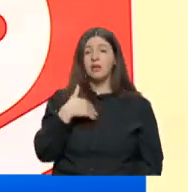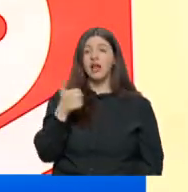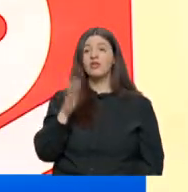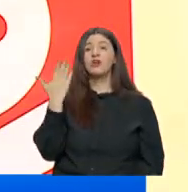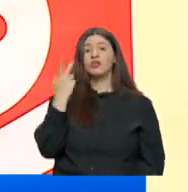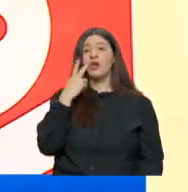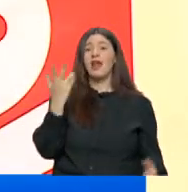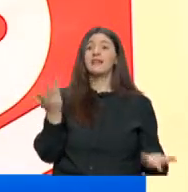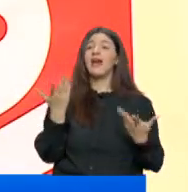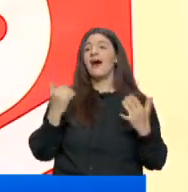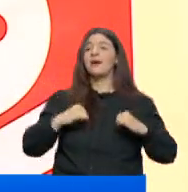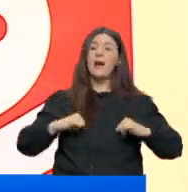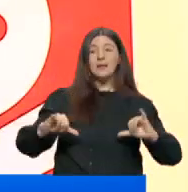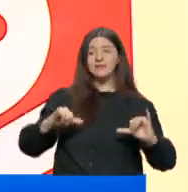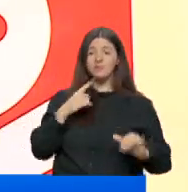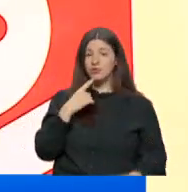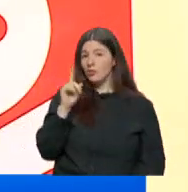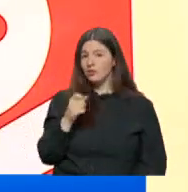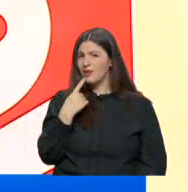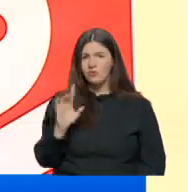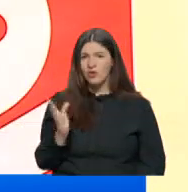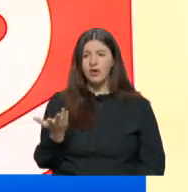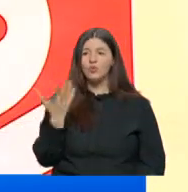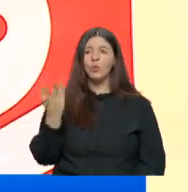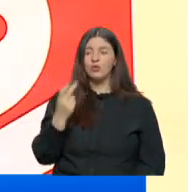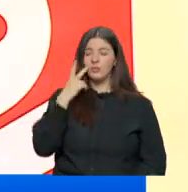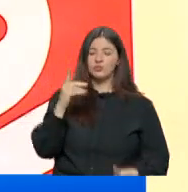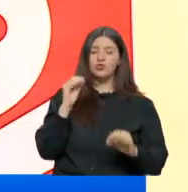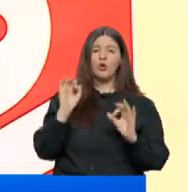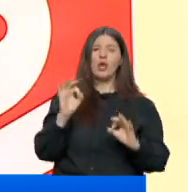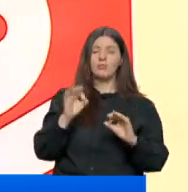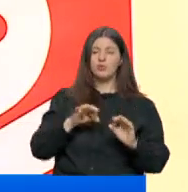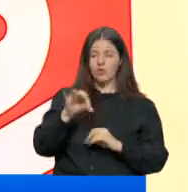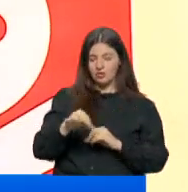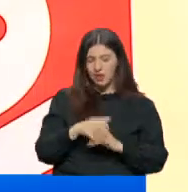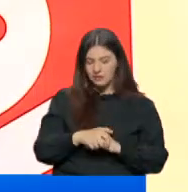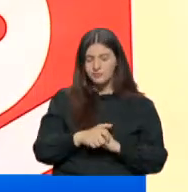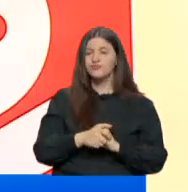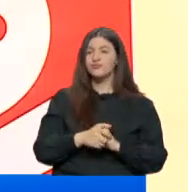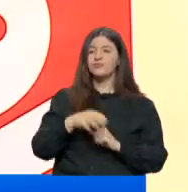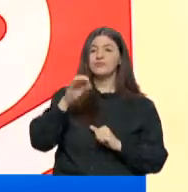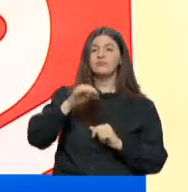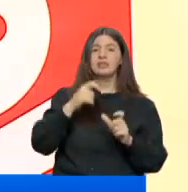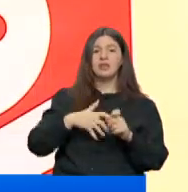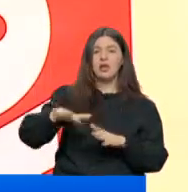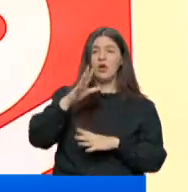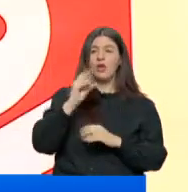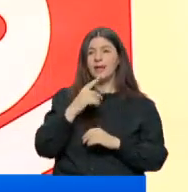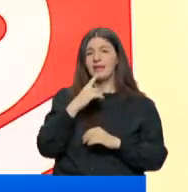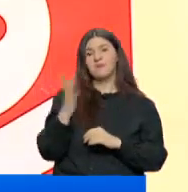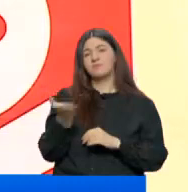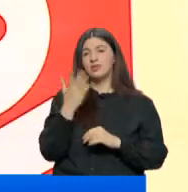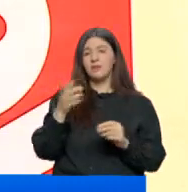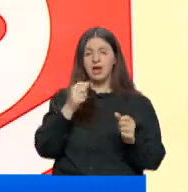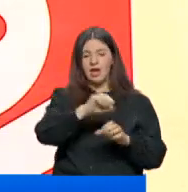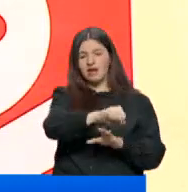ay öncesine göre daha rahatım diyor mu? Demiyor. Peki ne oluyor? Bakın bu çok kritik bir nokta. Şimdi genel olarak diyelim ki